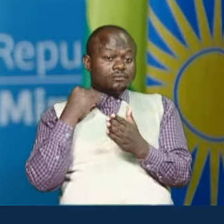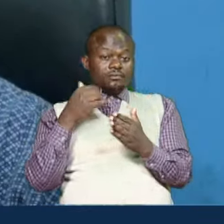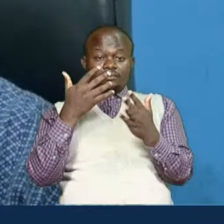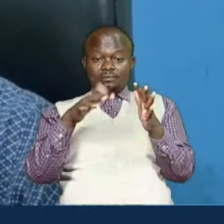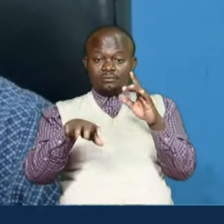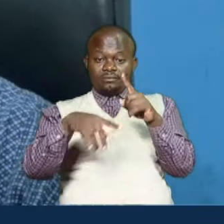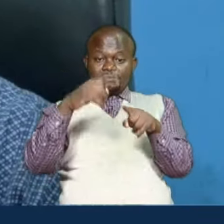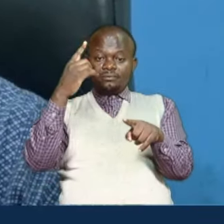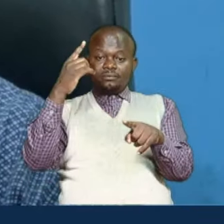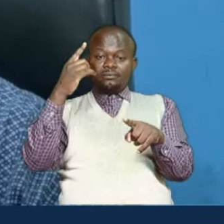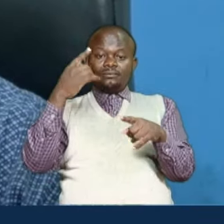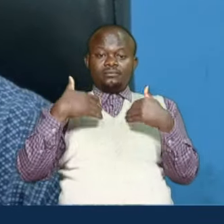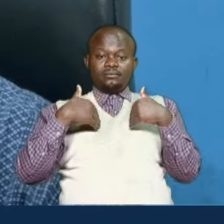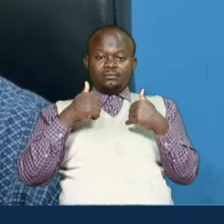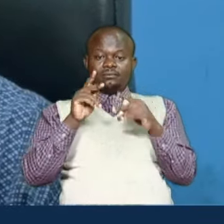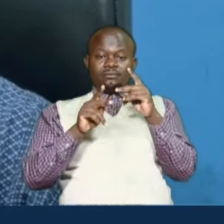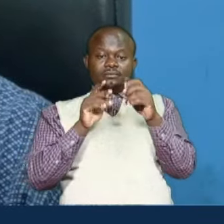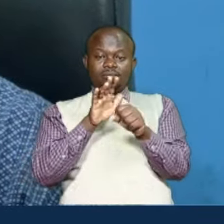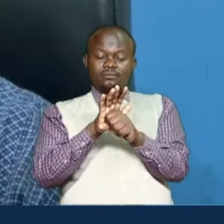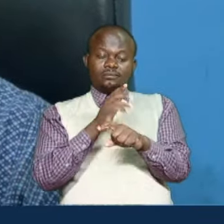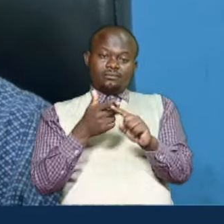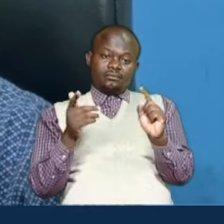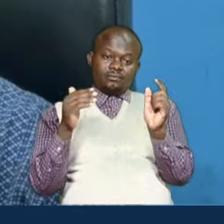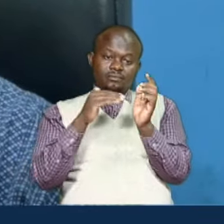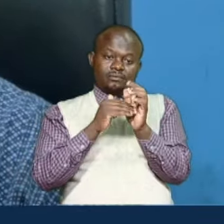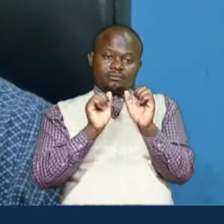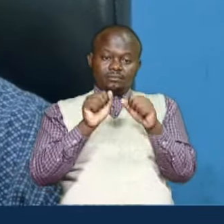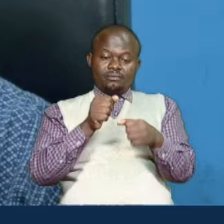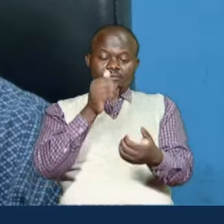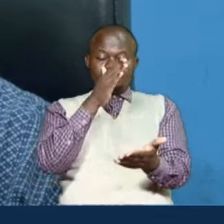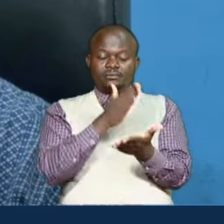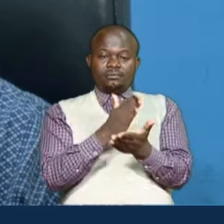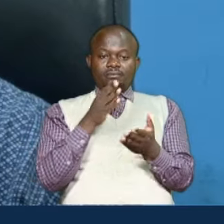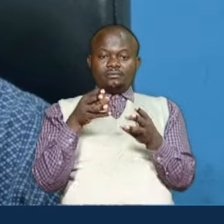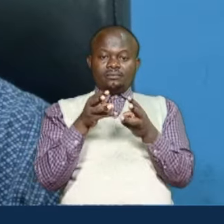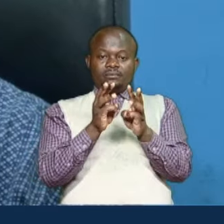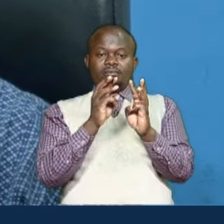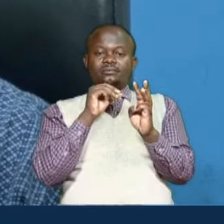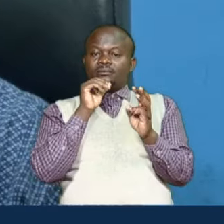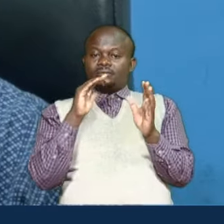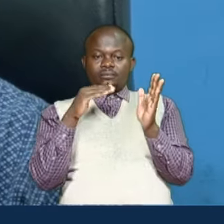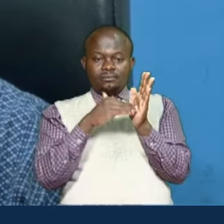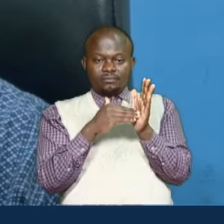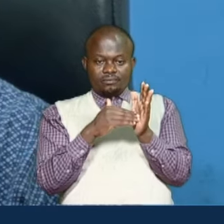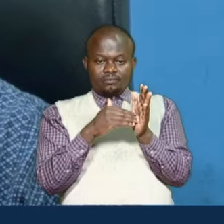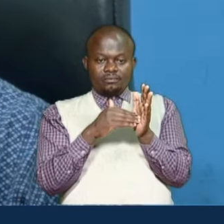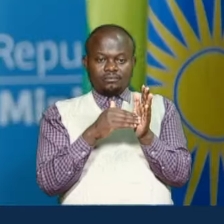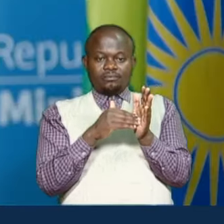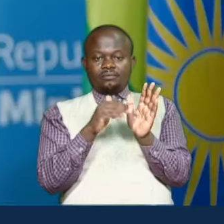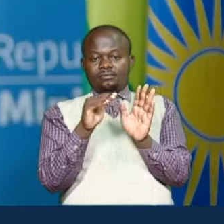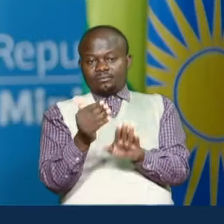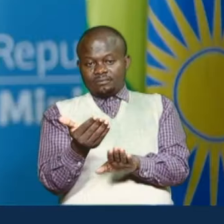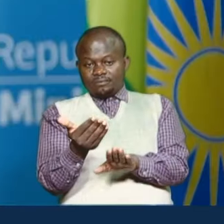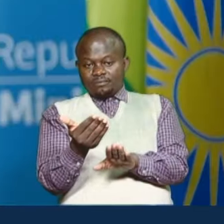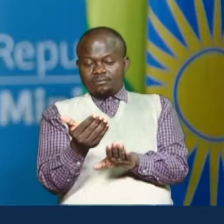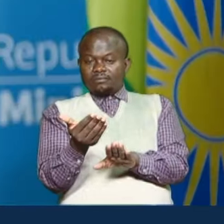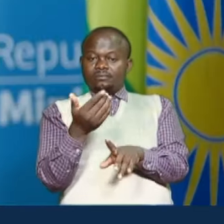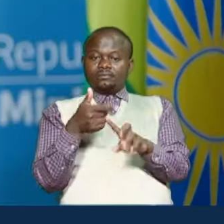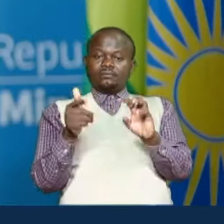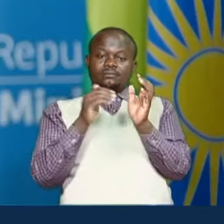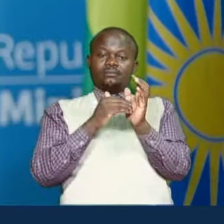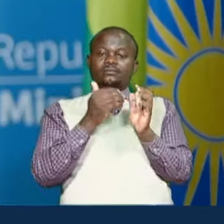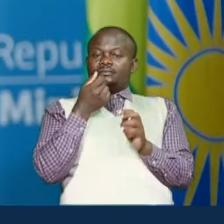ubuzima bw'abantu ariko dushobora kwihagarika ku buryo ntawongera kuducika hari